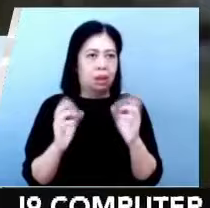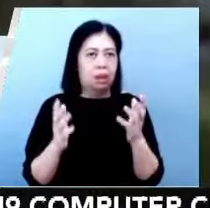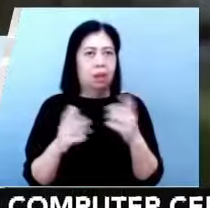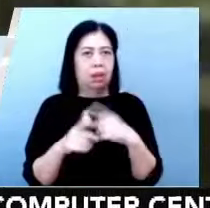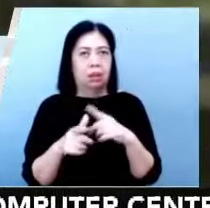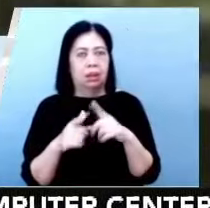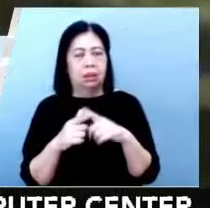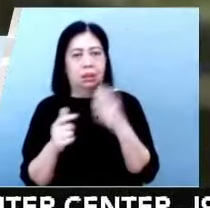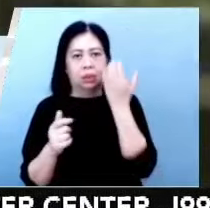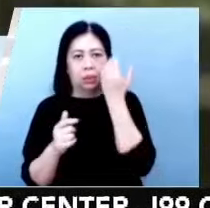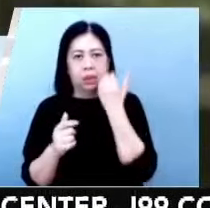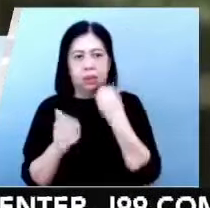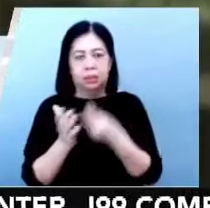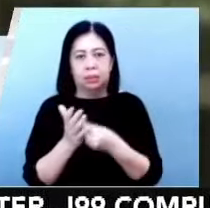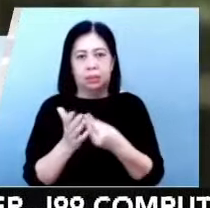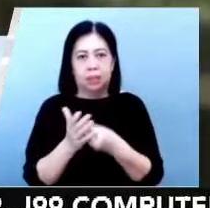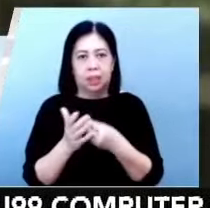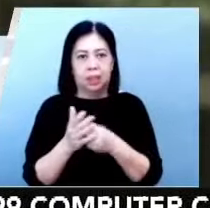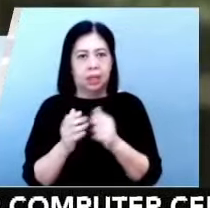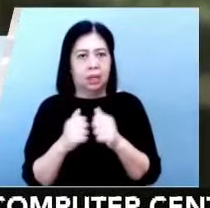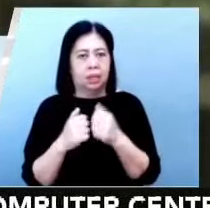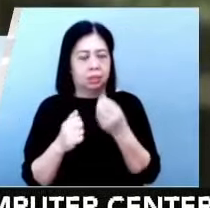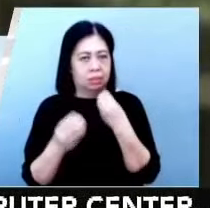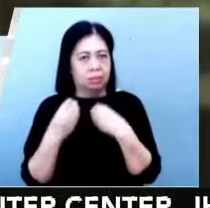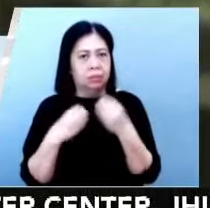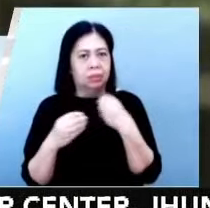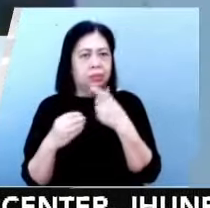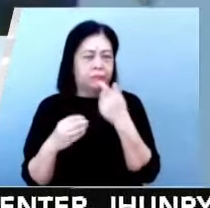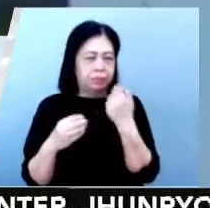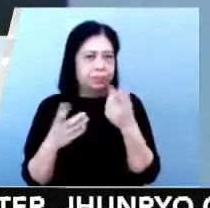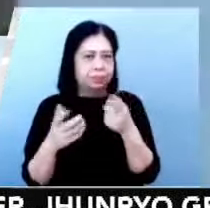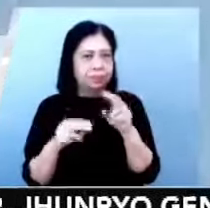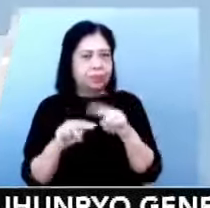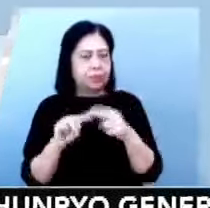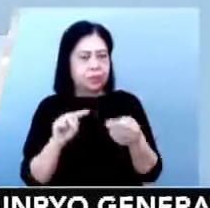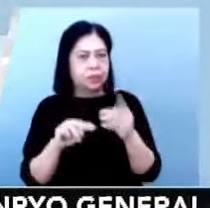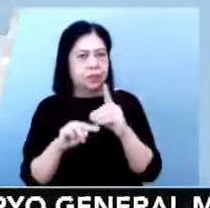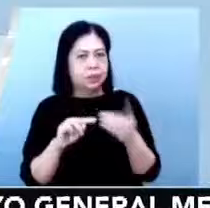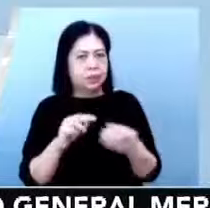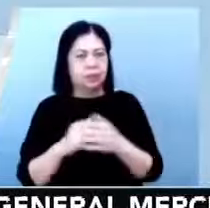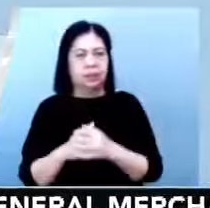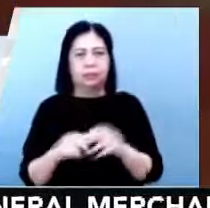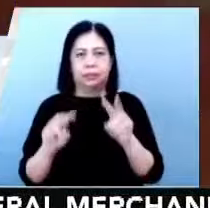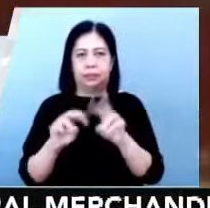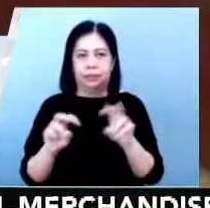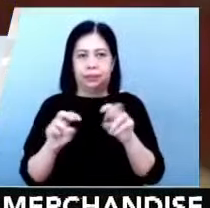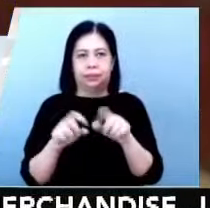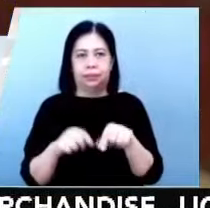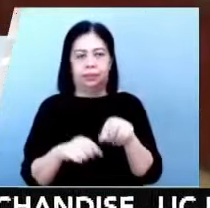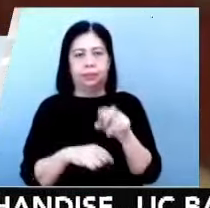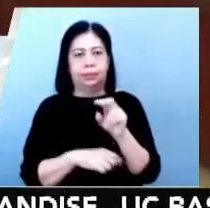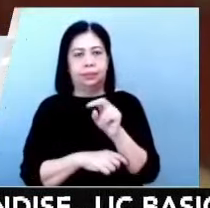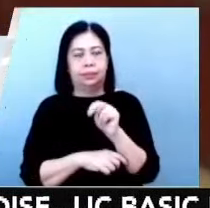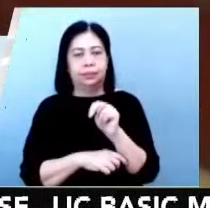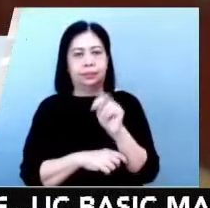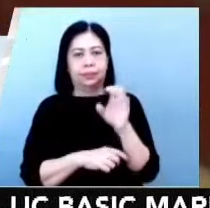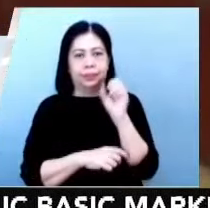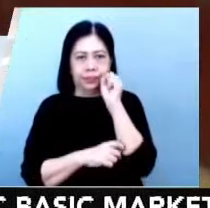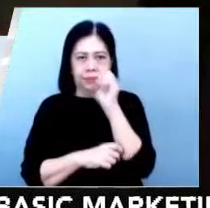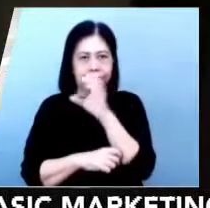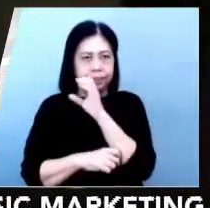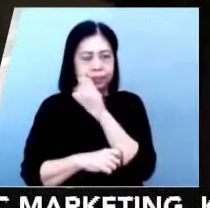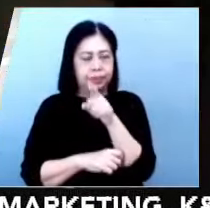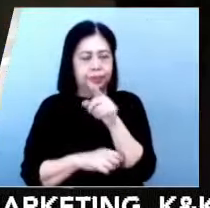na sa pera, makakain ka na maayos kasi dahil sa discount. Iniimbestigahan na rin ng National Commission of Senior Citizens ang